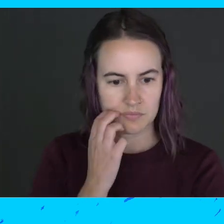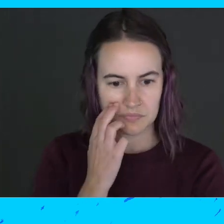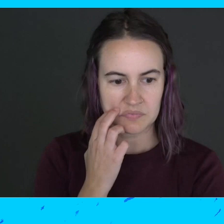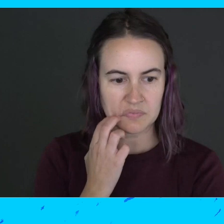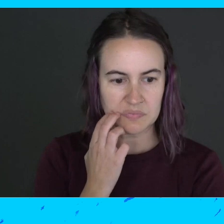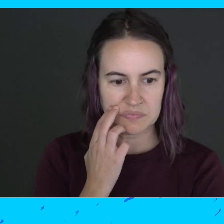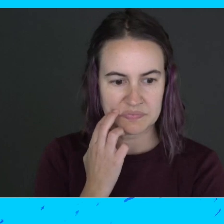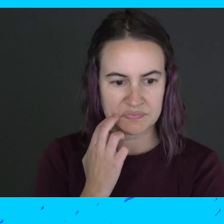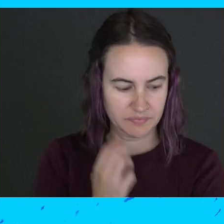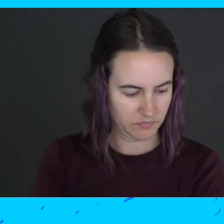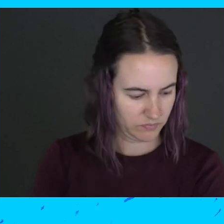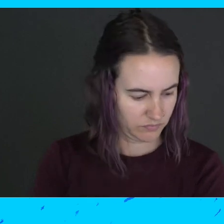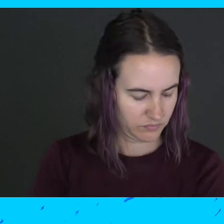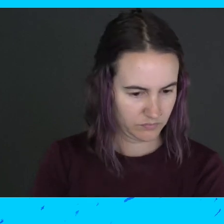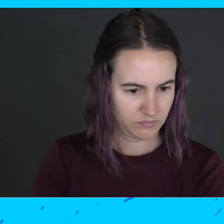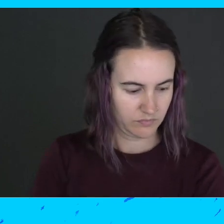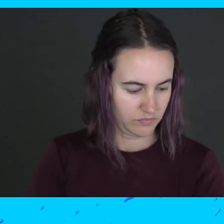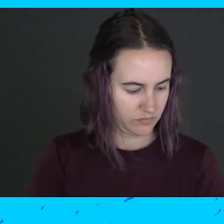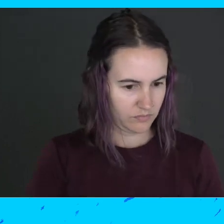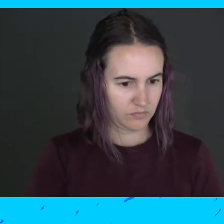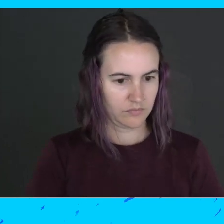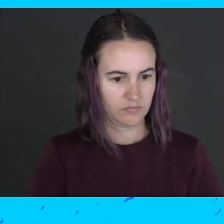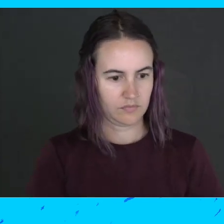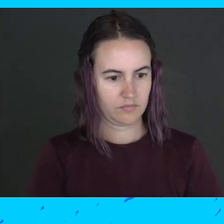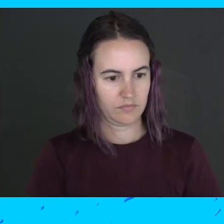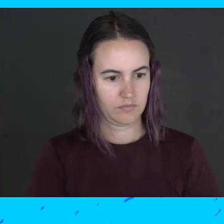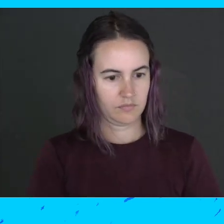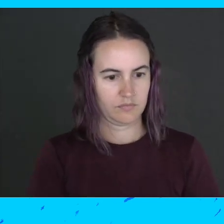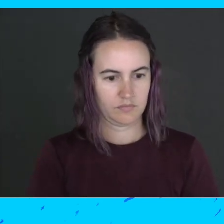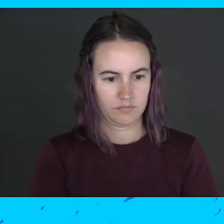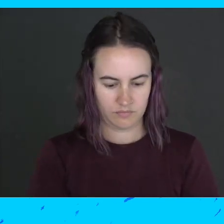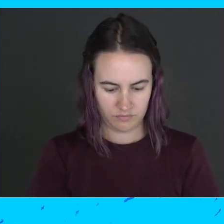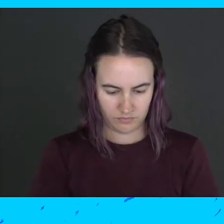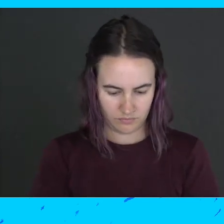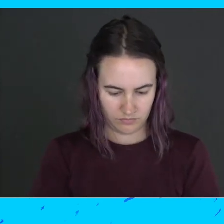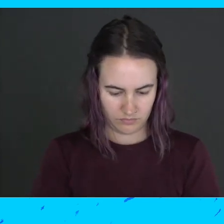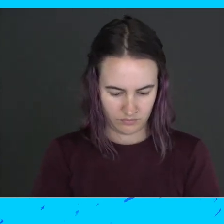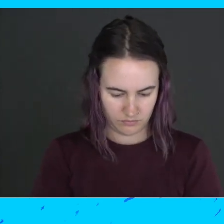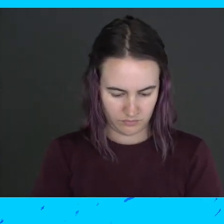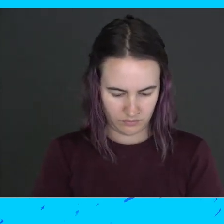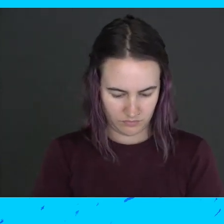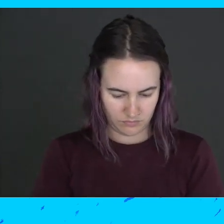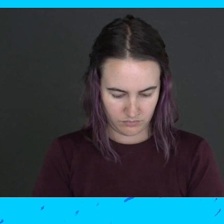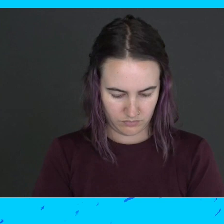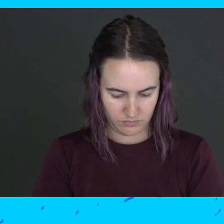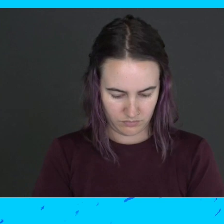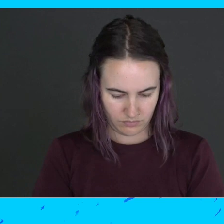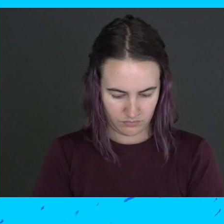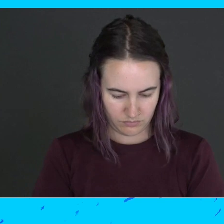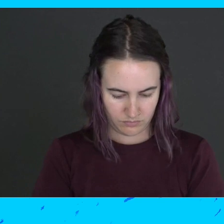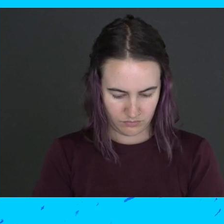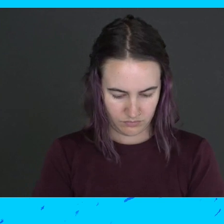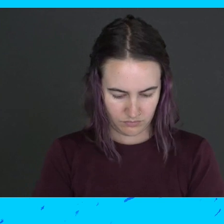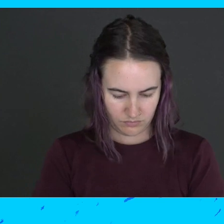est la santé de reproduction pour les jeunes. Donc,